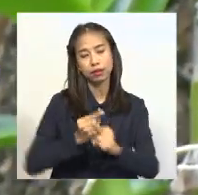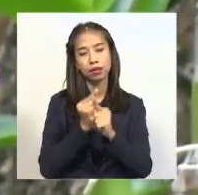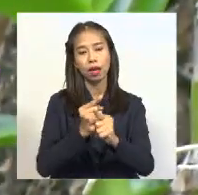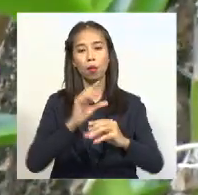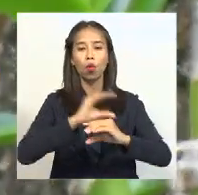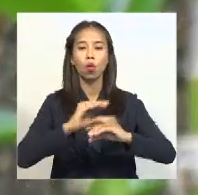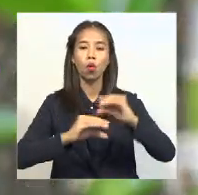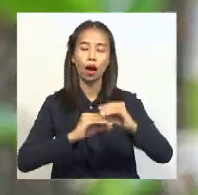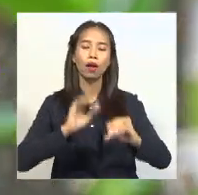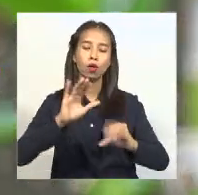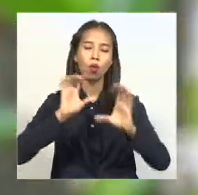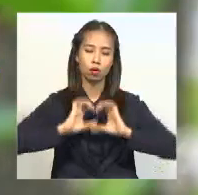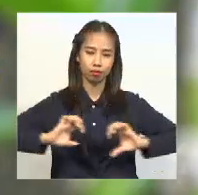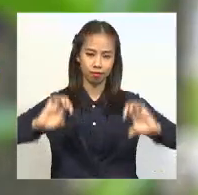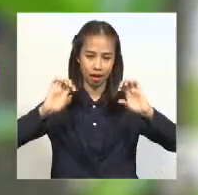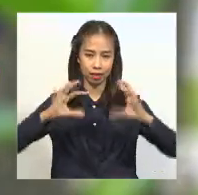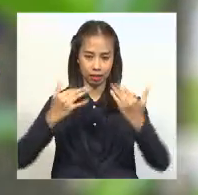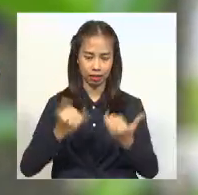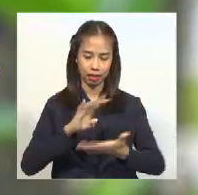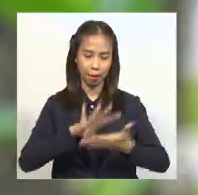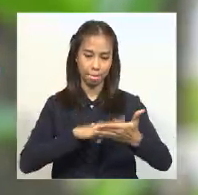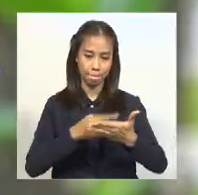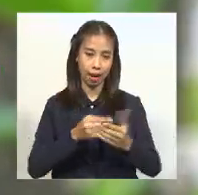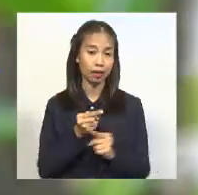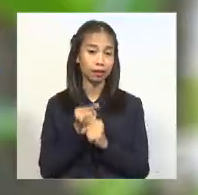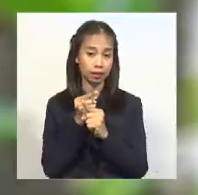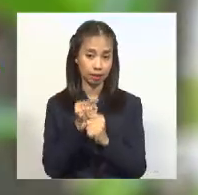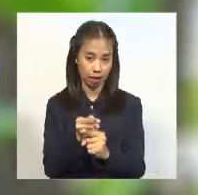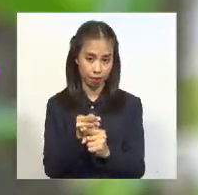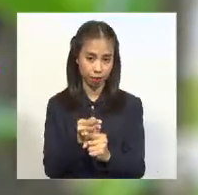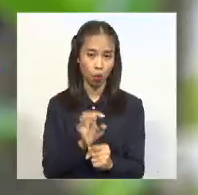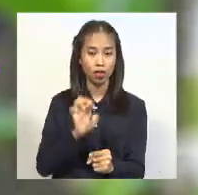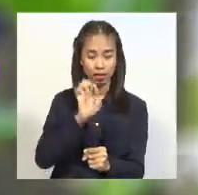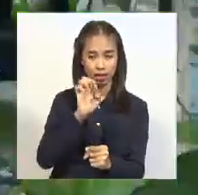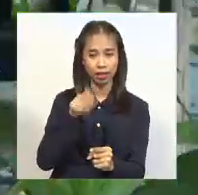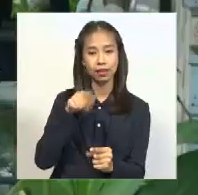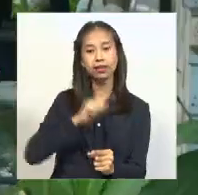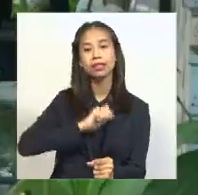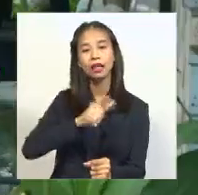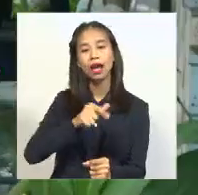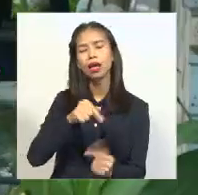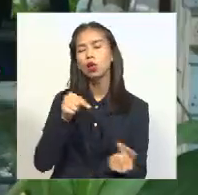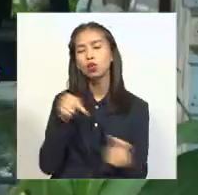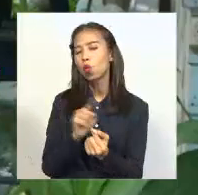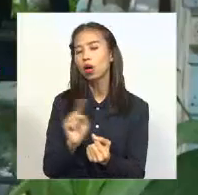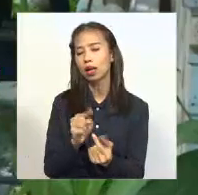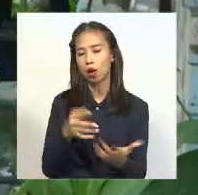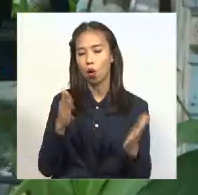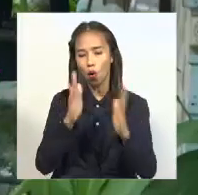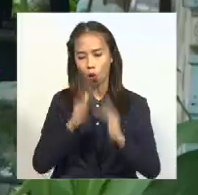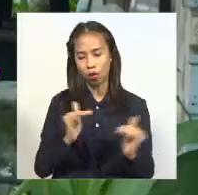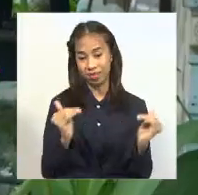งการ e-payment ภาครัฐภายใต้แผนยุทธศาสตร์ National e-payment Master Plan โดยเป็นการจ่ายเงินตรงเข้าบัญชี